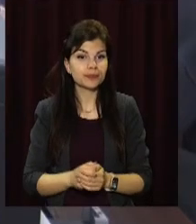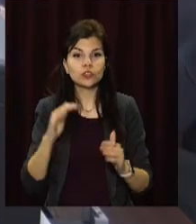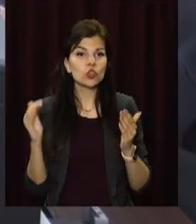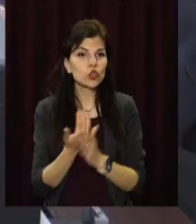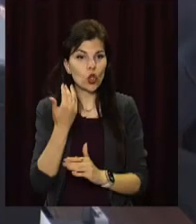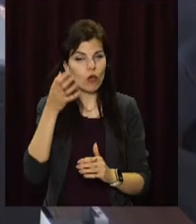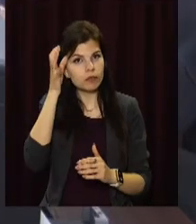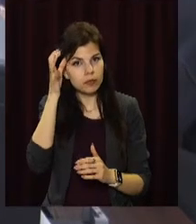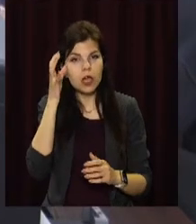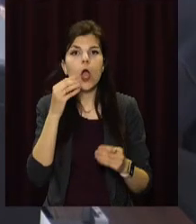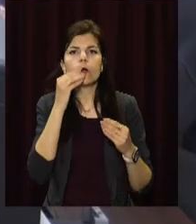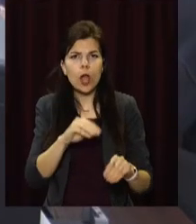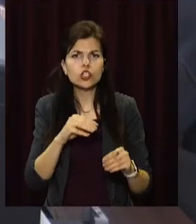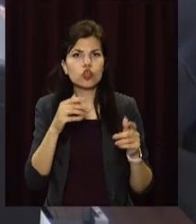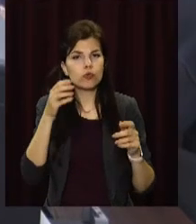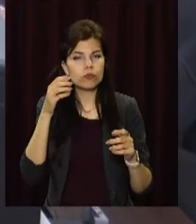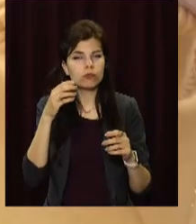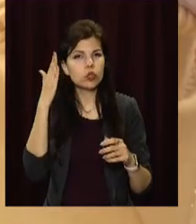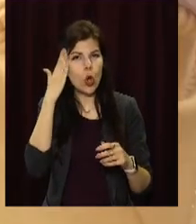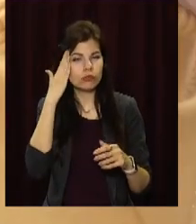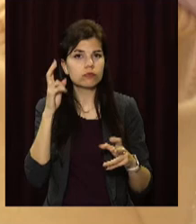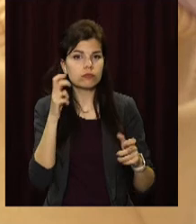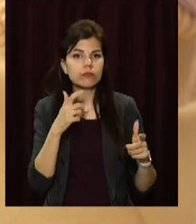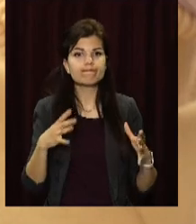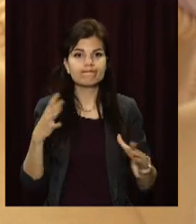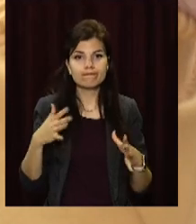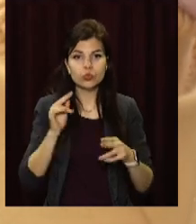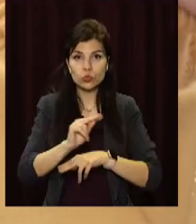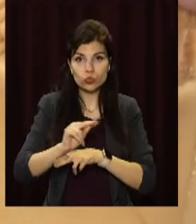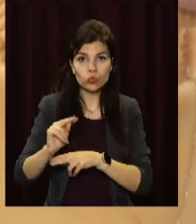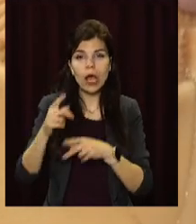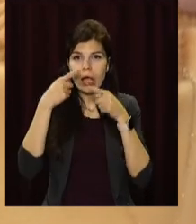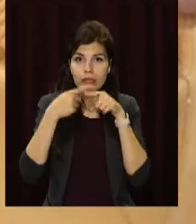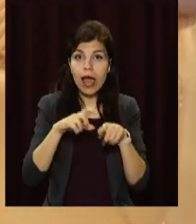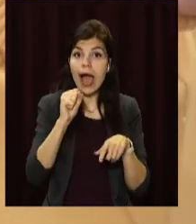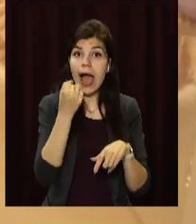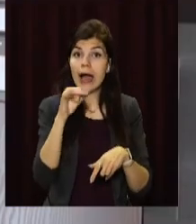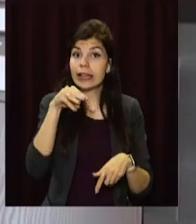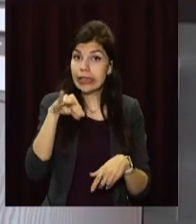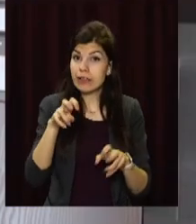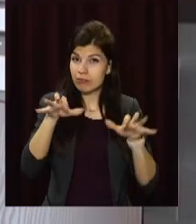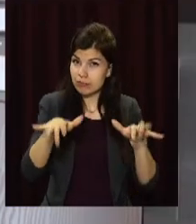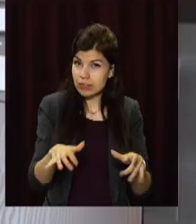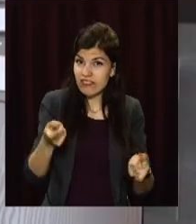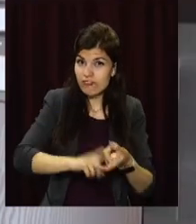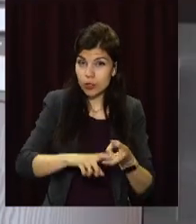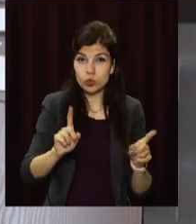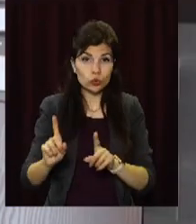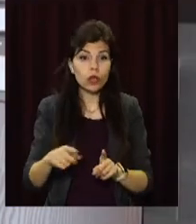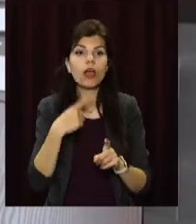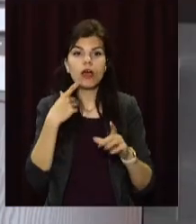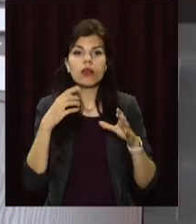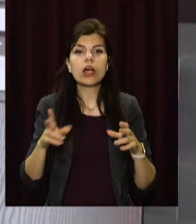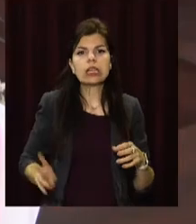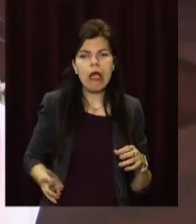Новітній підхід, кращий досвід у підготовці спортсменів, використання в роботі IT-технологій. Ці та інші питання обговорювали на форумі